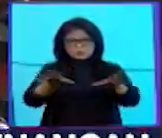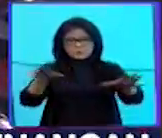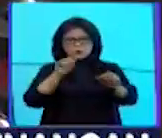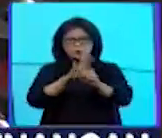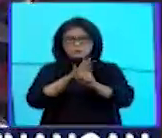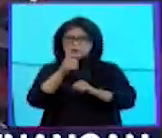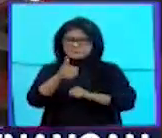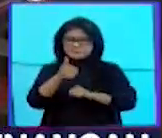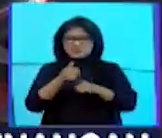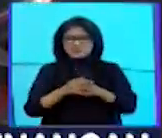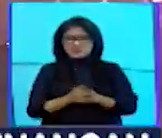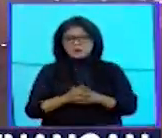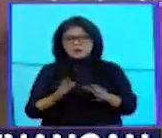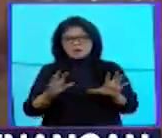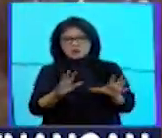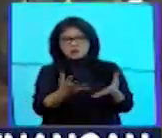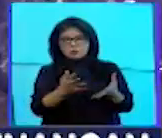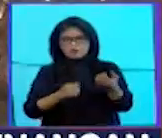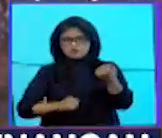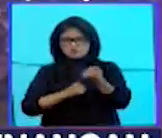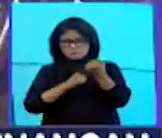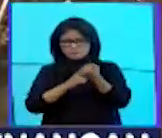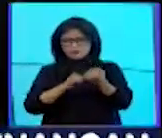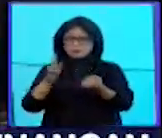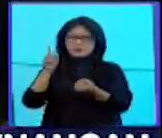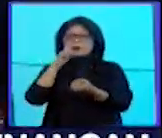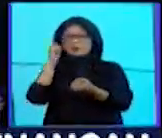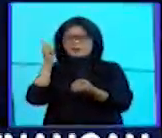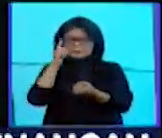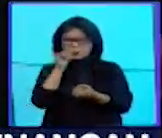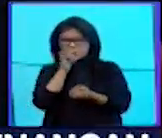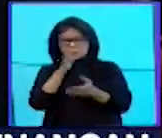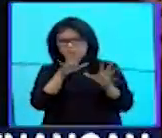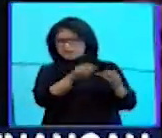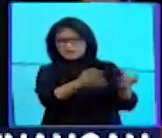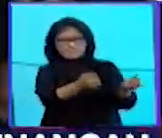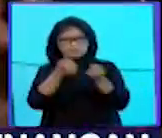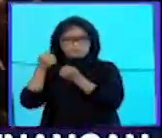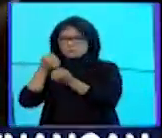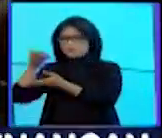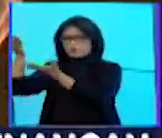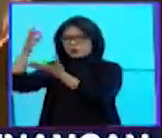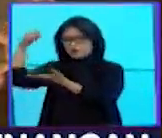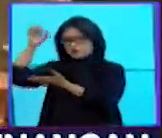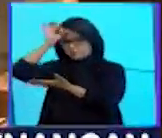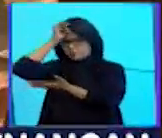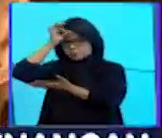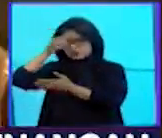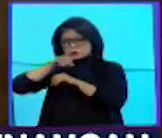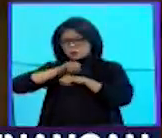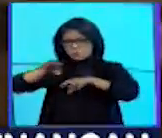Sejumlah supporter diketahui mabuk minuman keras dibawa ke kantor polisi untuk diperiksa. Dalam pembubaran supporter ini, polisi juga menyita ganja